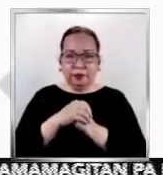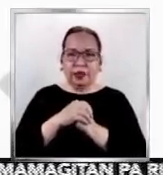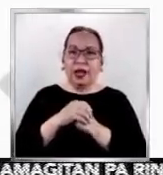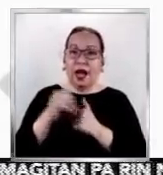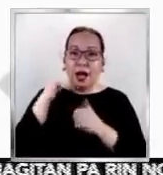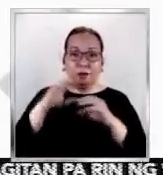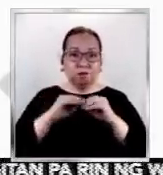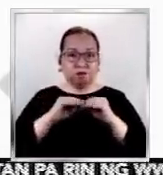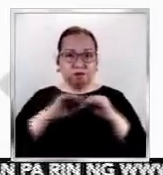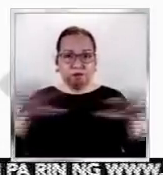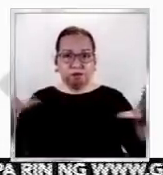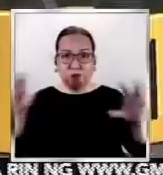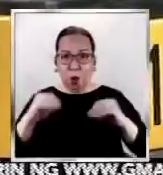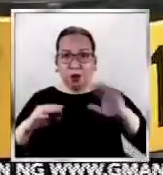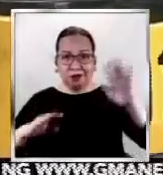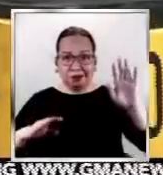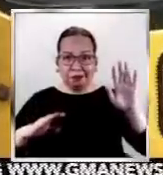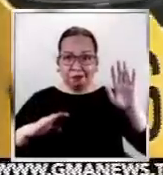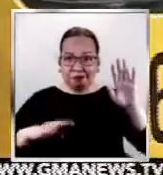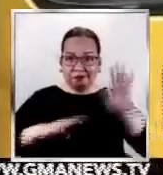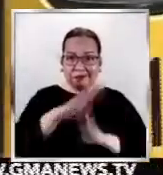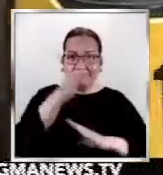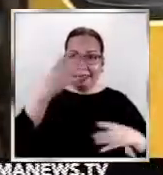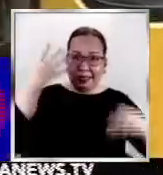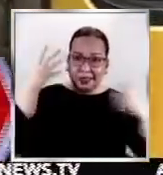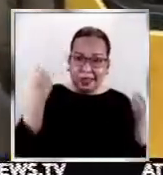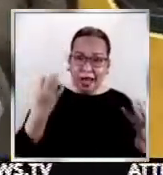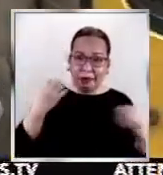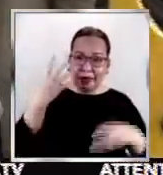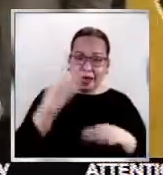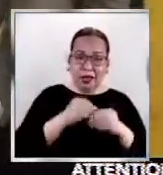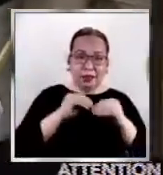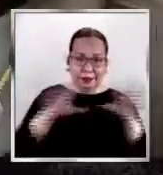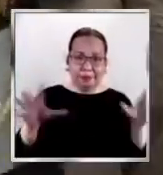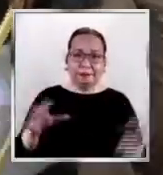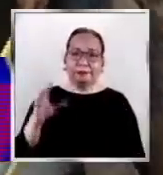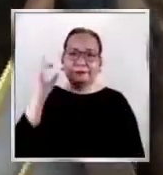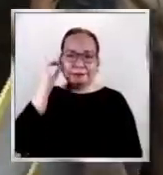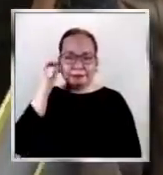sumipa muli ang mga kaso. Dano Tingkungko, Nakatutok, 24 oras.